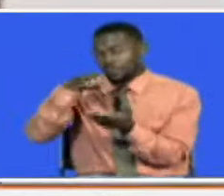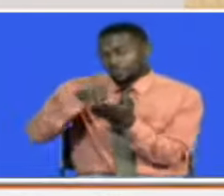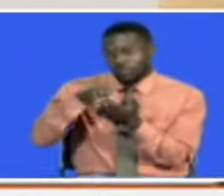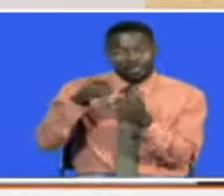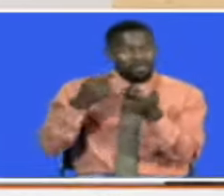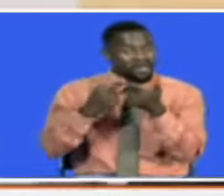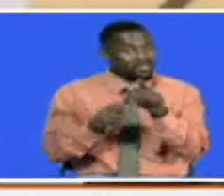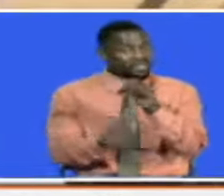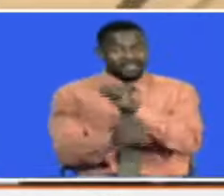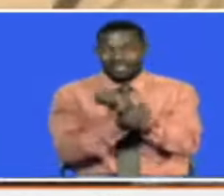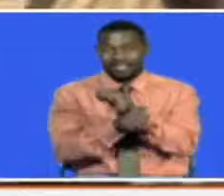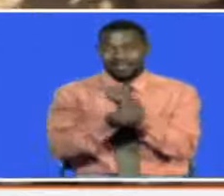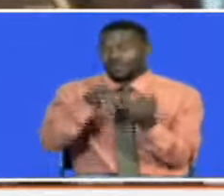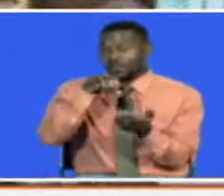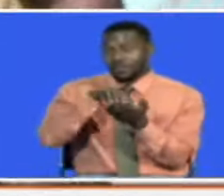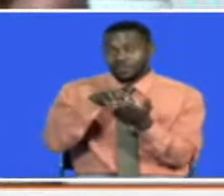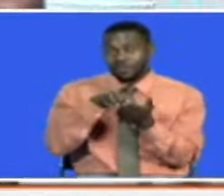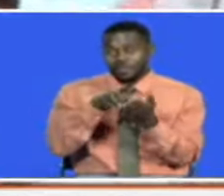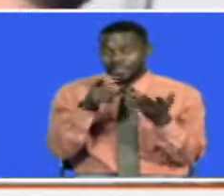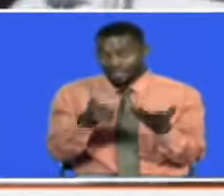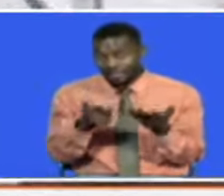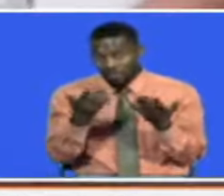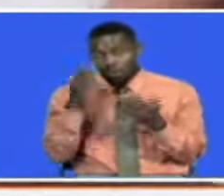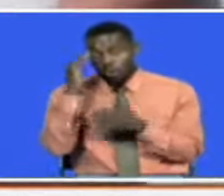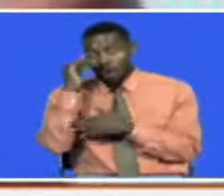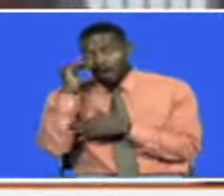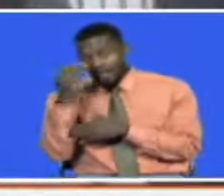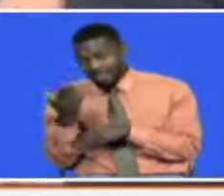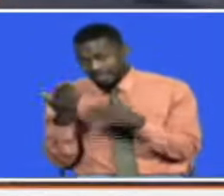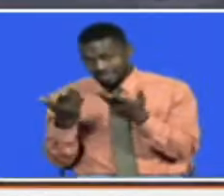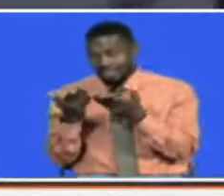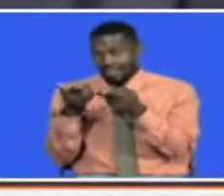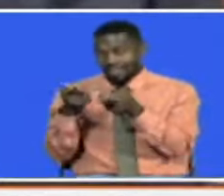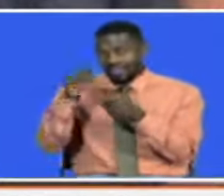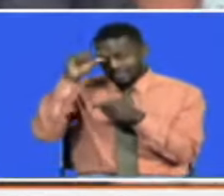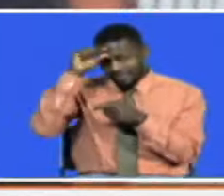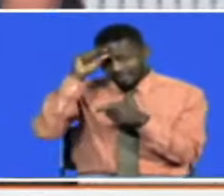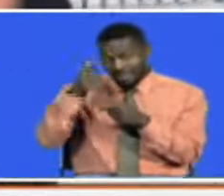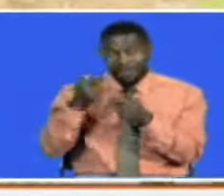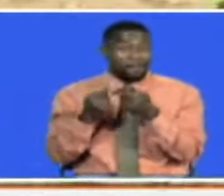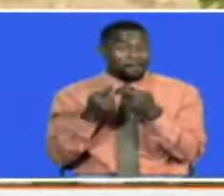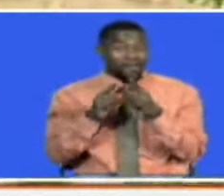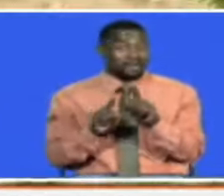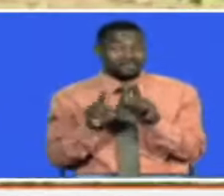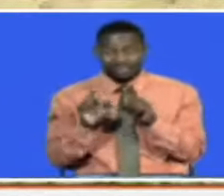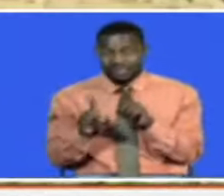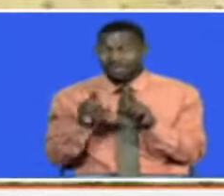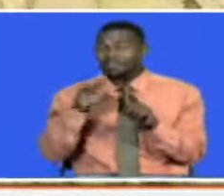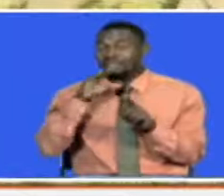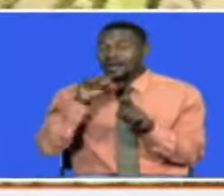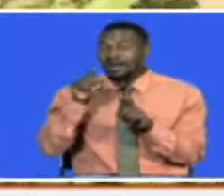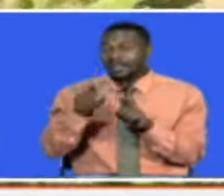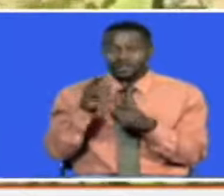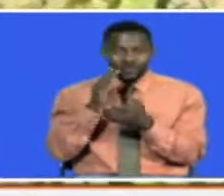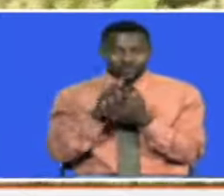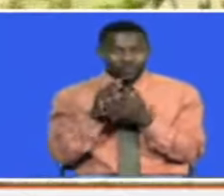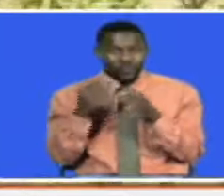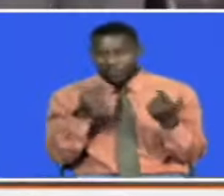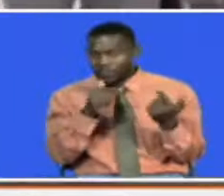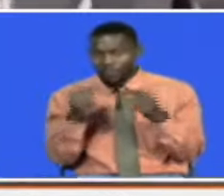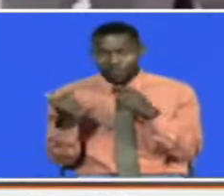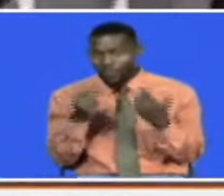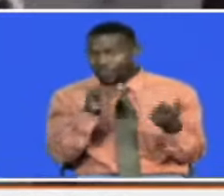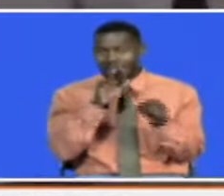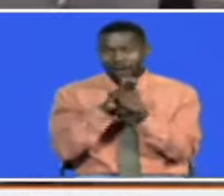pabaya kwa kuwakwasa wengi ndani na nje majumba la Kenya Kwanza. Hata hivyo, alionekana kuenzi malumbano na